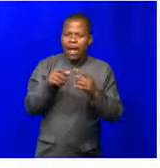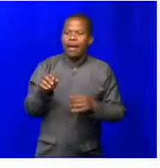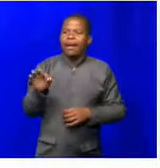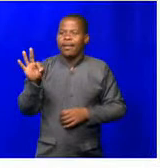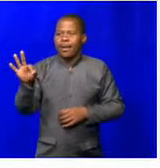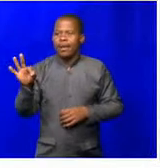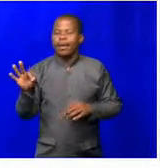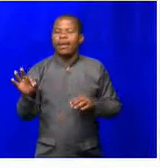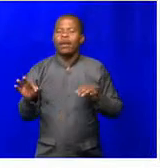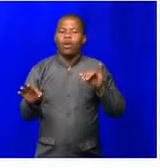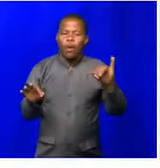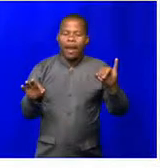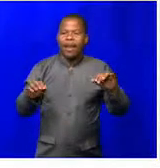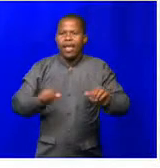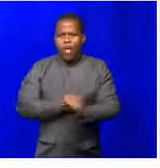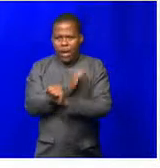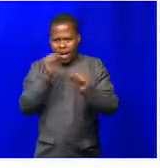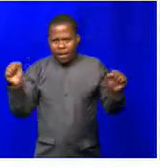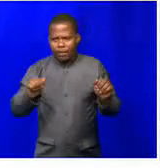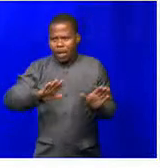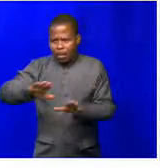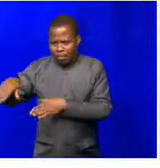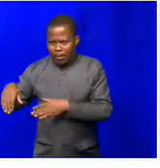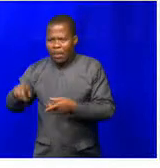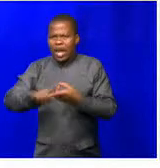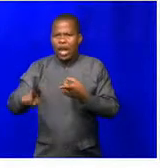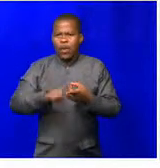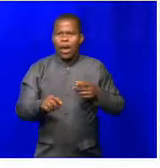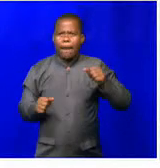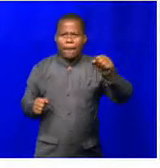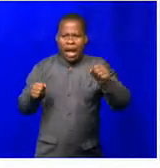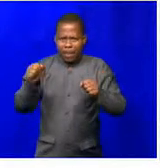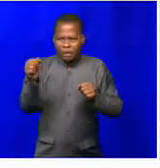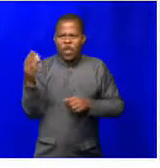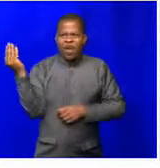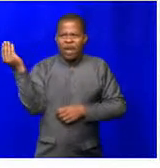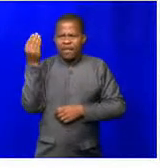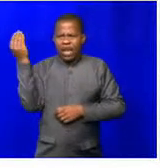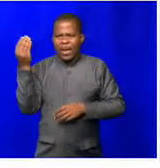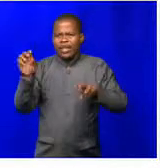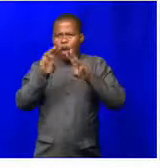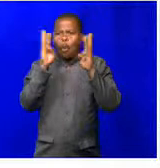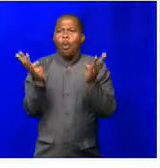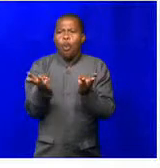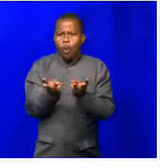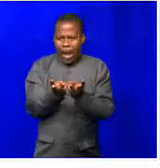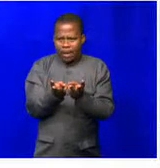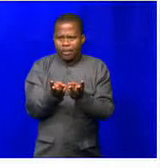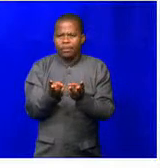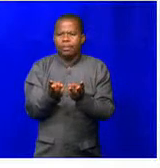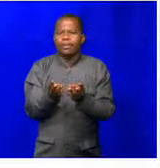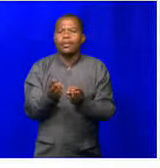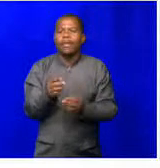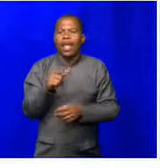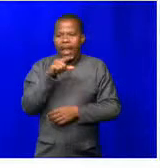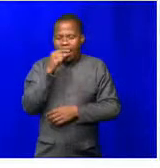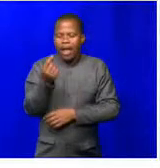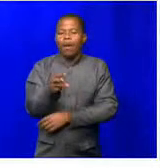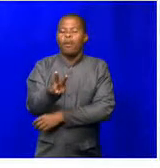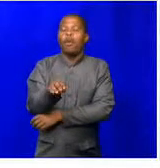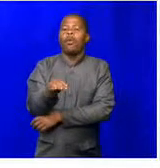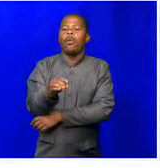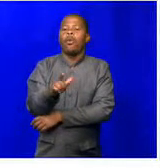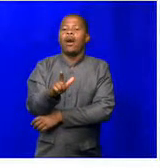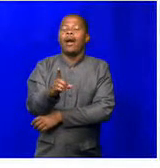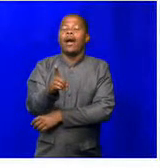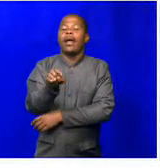kulinye. Late buya emdlalweni esibhakela loyo beka ngishampeni wemhlaba esigabeni seheavyweight Deontay Wilder